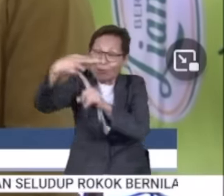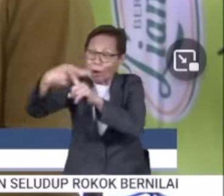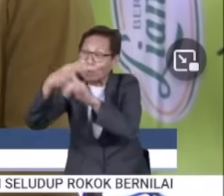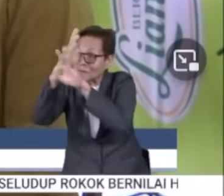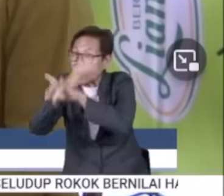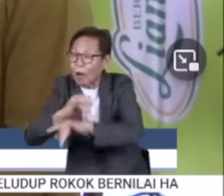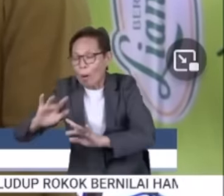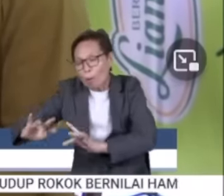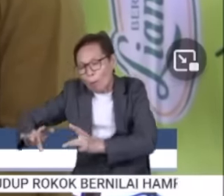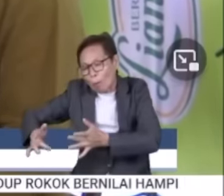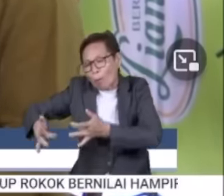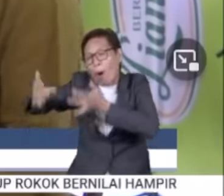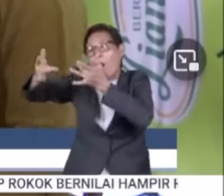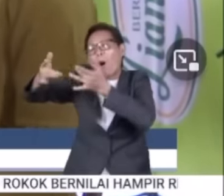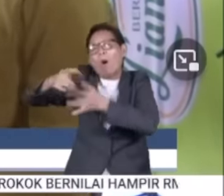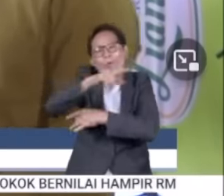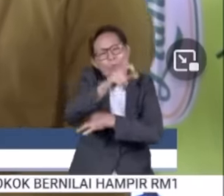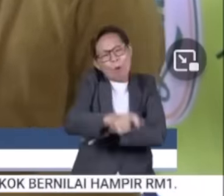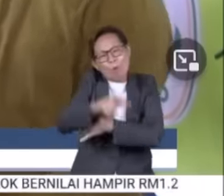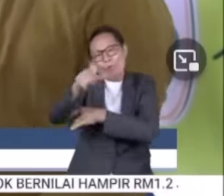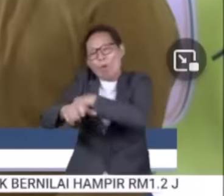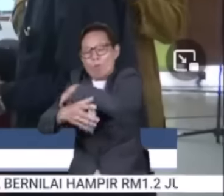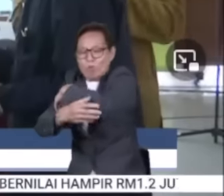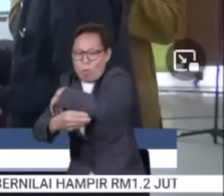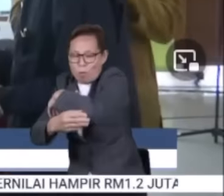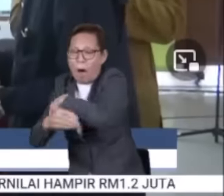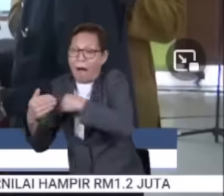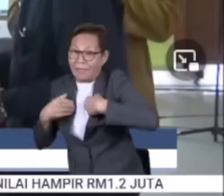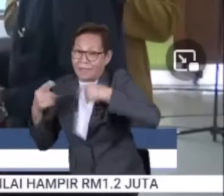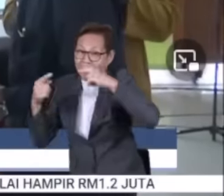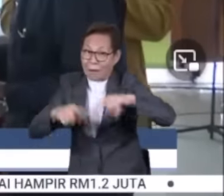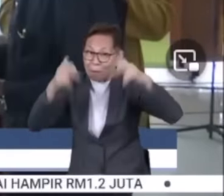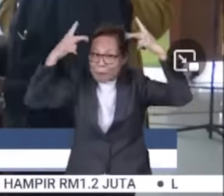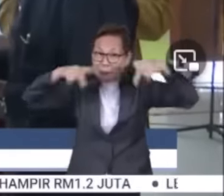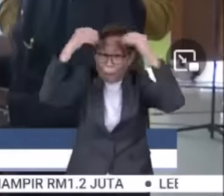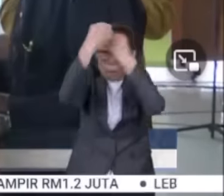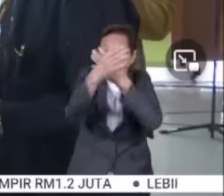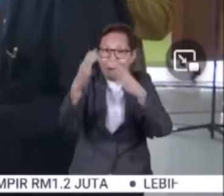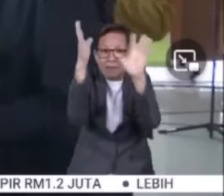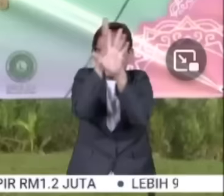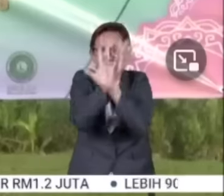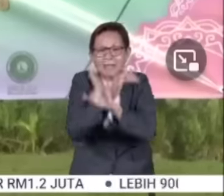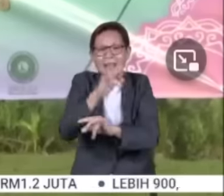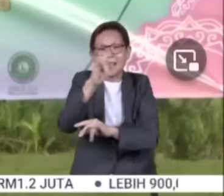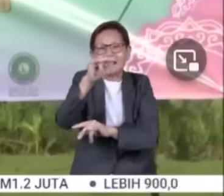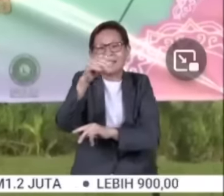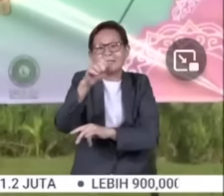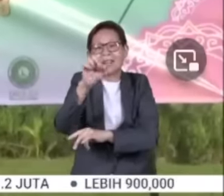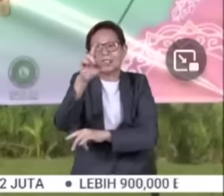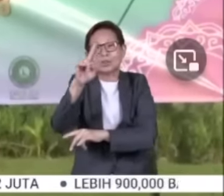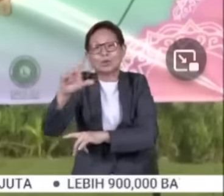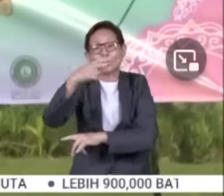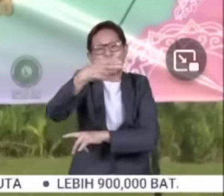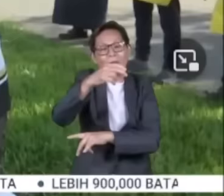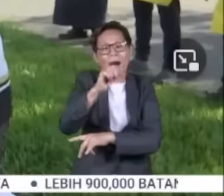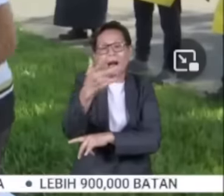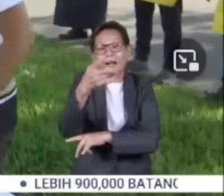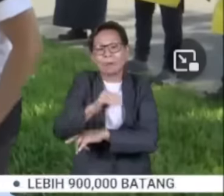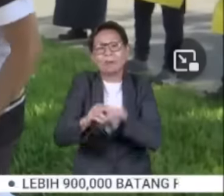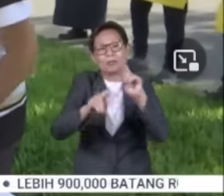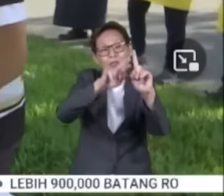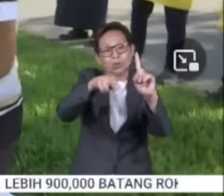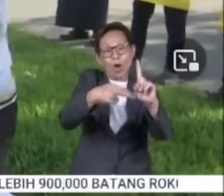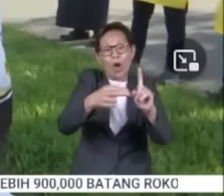Sarawak dalam meringankan beban mereka yang memerlukan. Turut hadir ialah Pengarah Penyiaran Negeri Sarawak Nasrul Hakim Muhammad Noh. Sebanyak